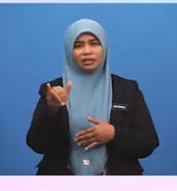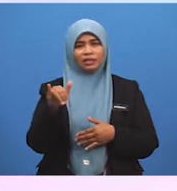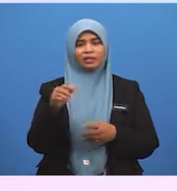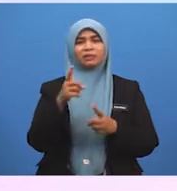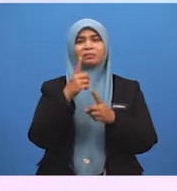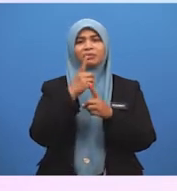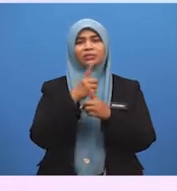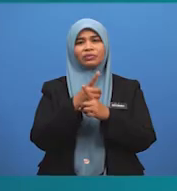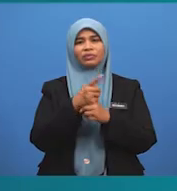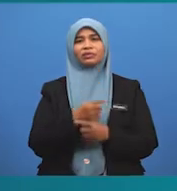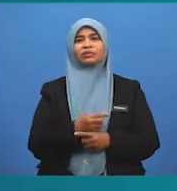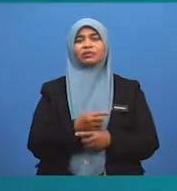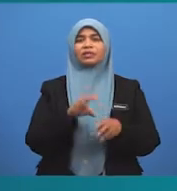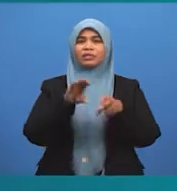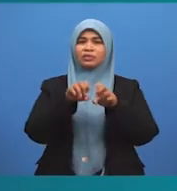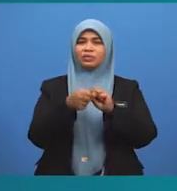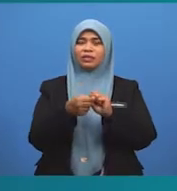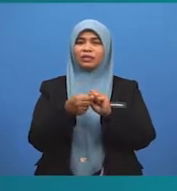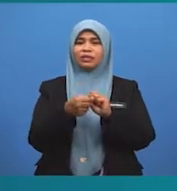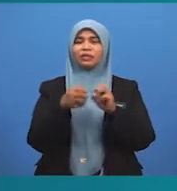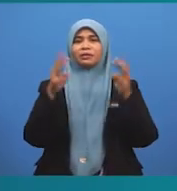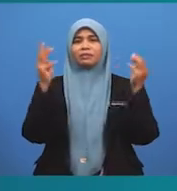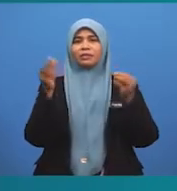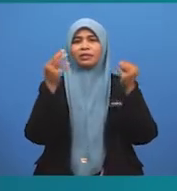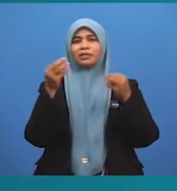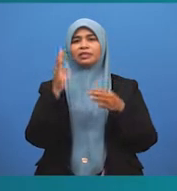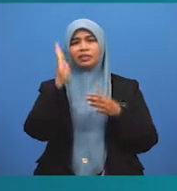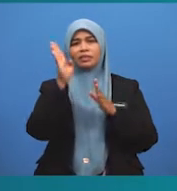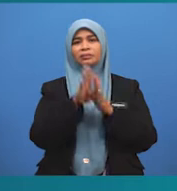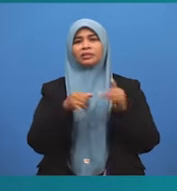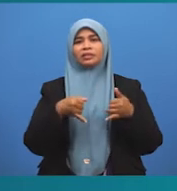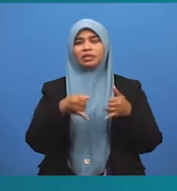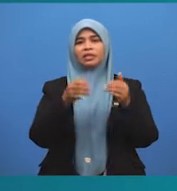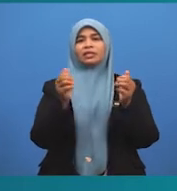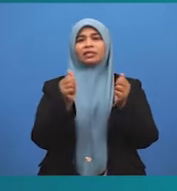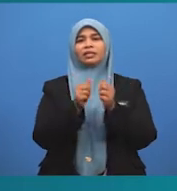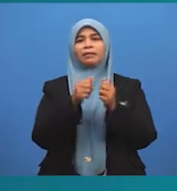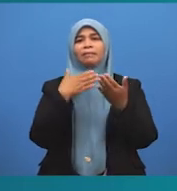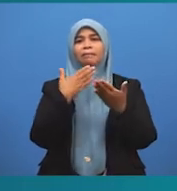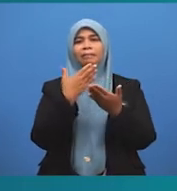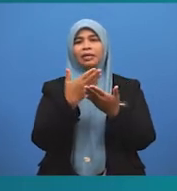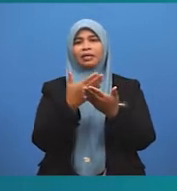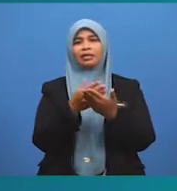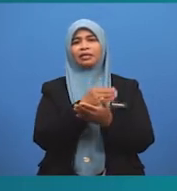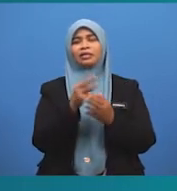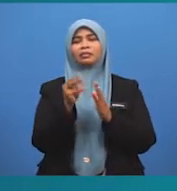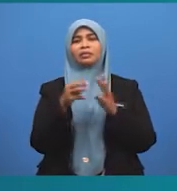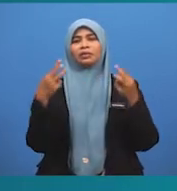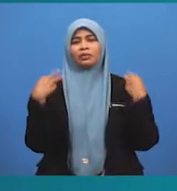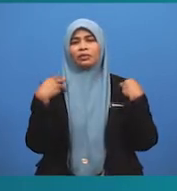tepat sekali. Supaya majlis akan berjalan dengan lancar dan